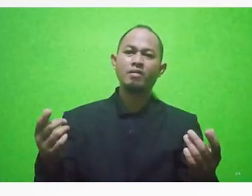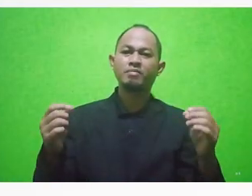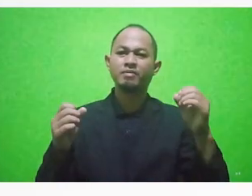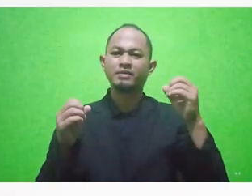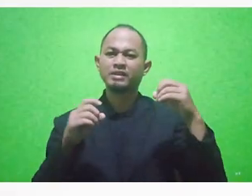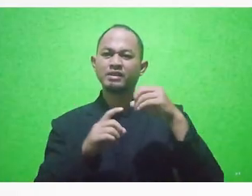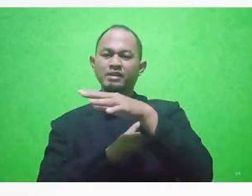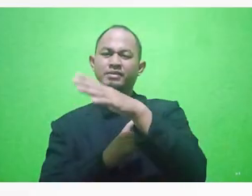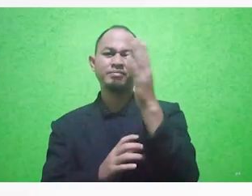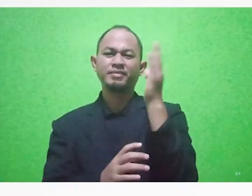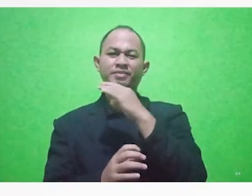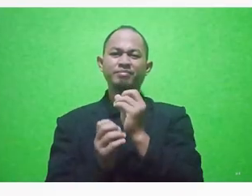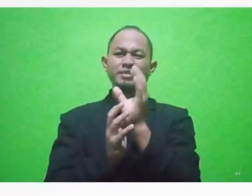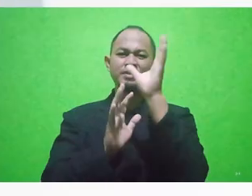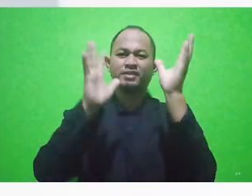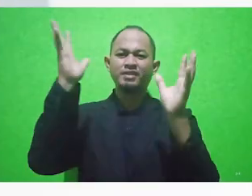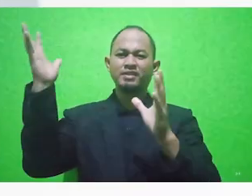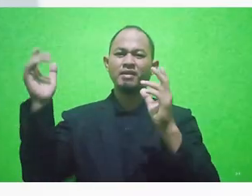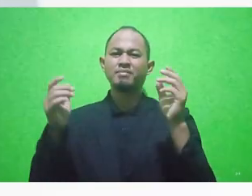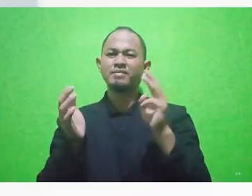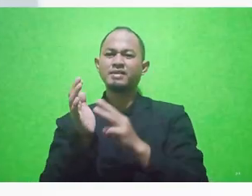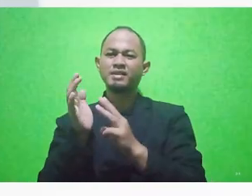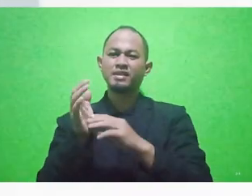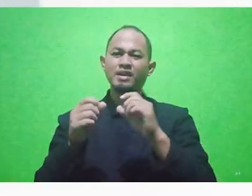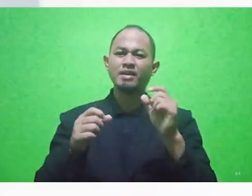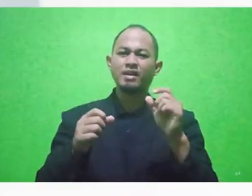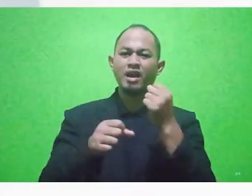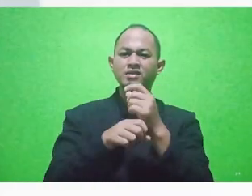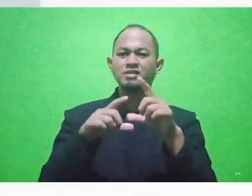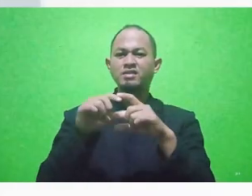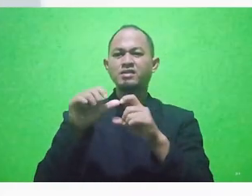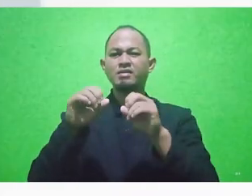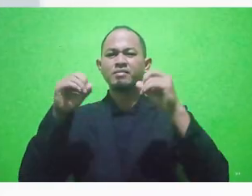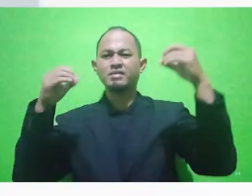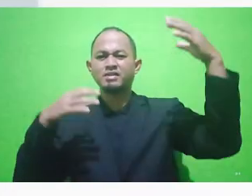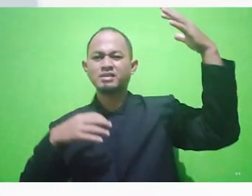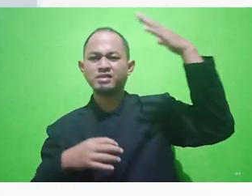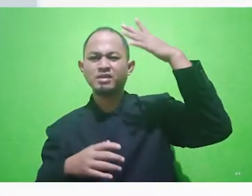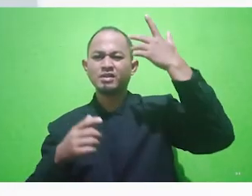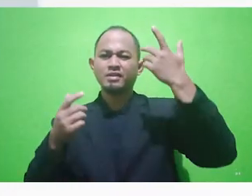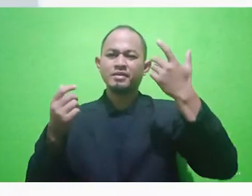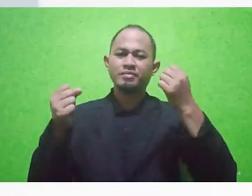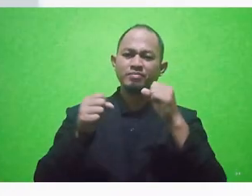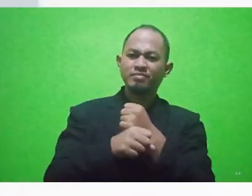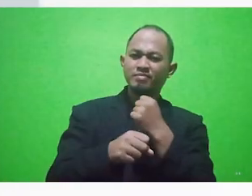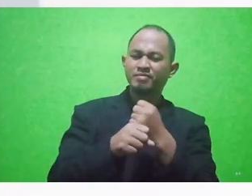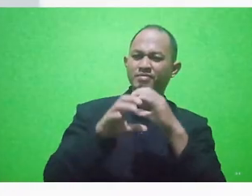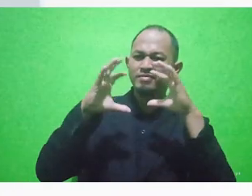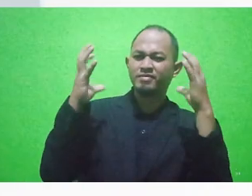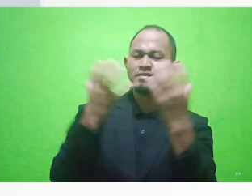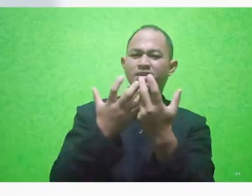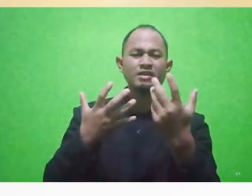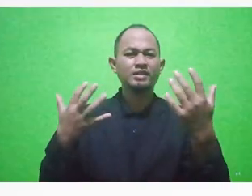lingkungan. Semua aktivitas ini menyebabkan pelepasan gas rumah kaca dan berkontribusi pada pemanasan